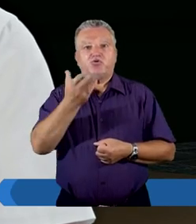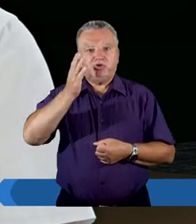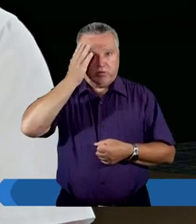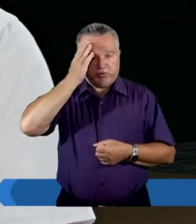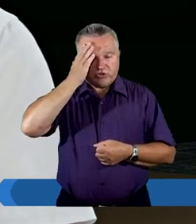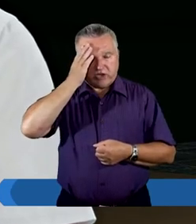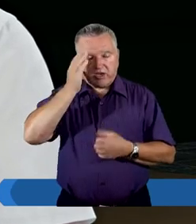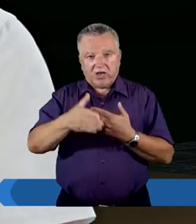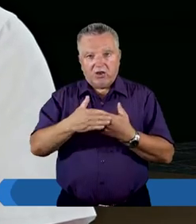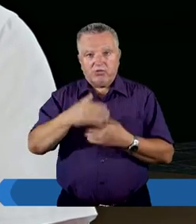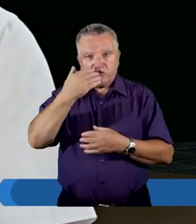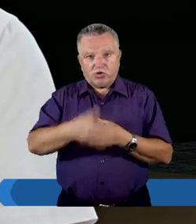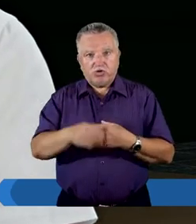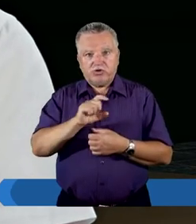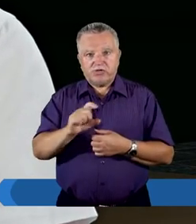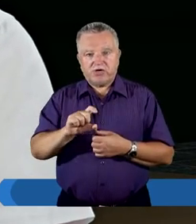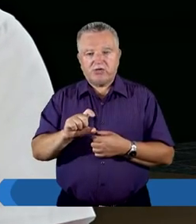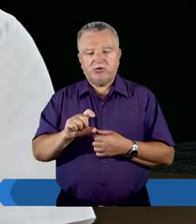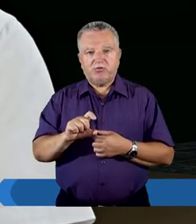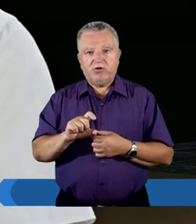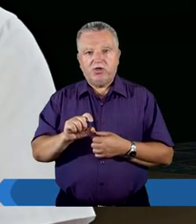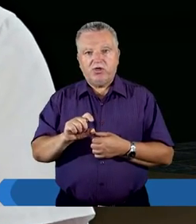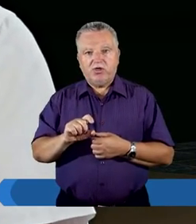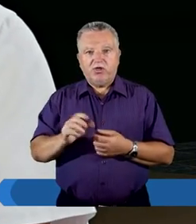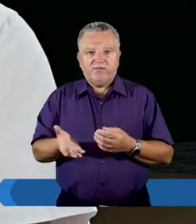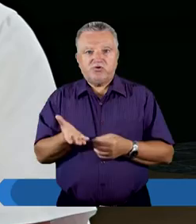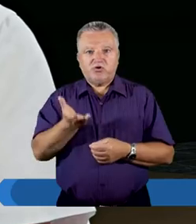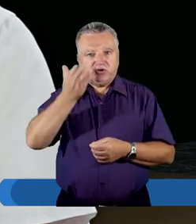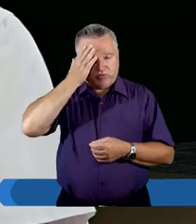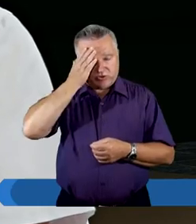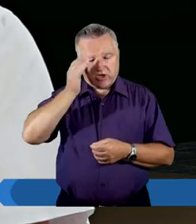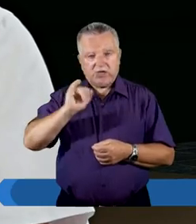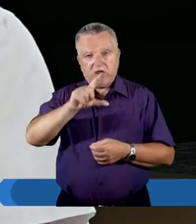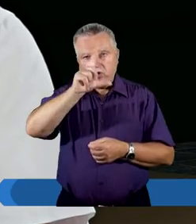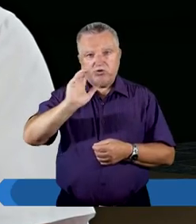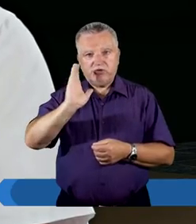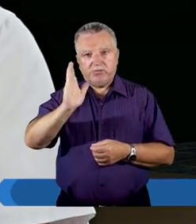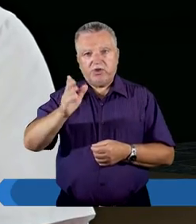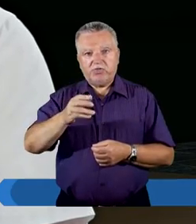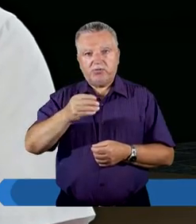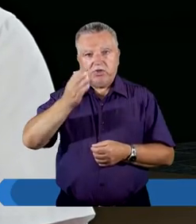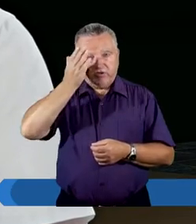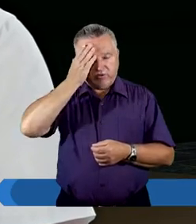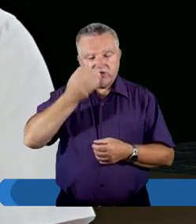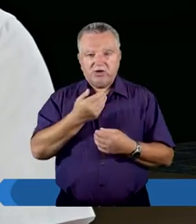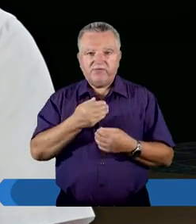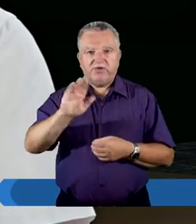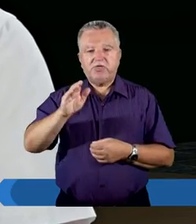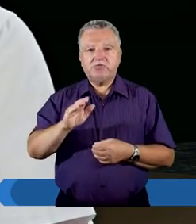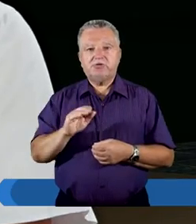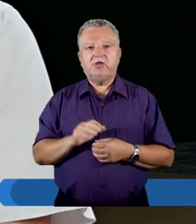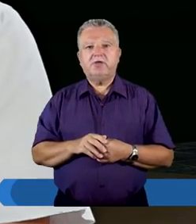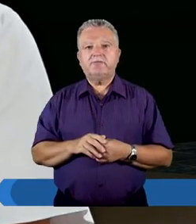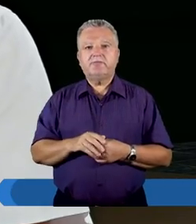przy końcu czasów, jeszcze bardziej wzrośnie poznanie i jeszcze bardziej ludzie będą więcej wiedzieli, niż do tej pory wiedzieli.